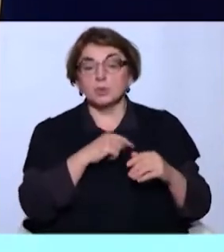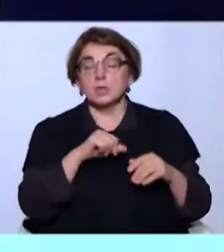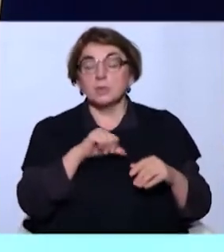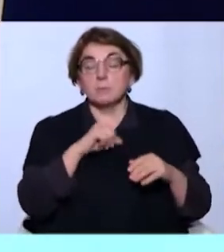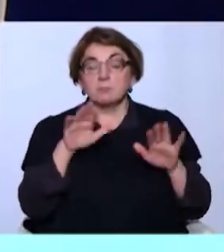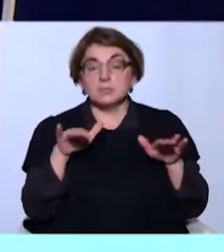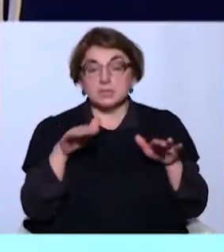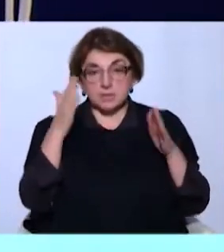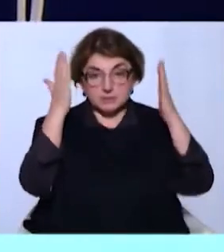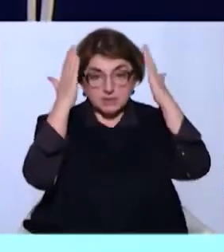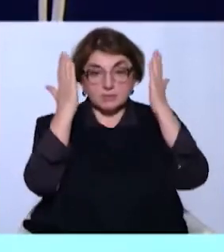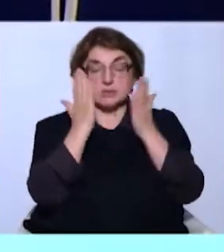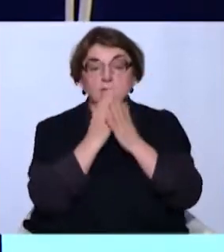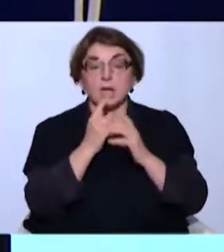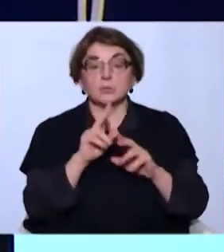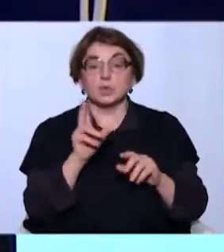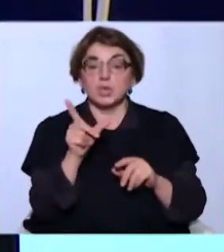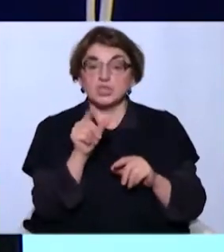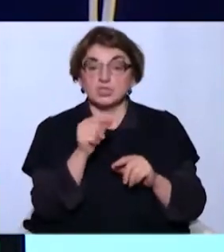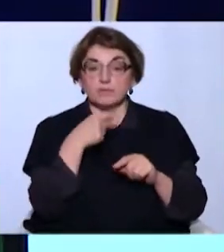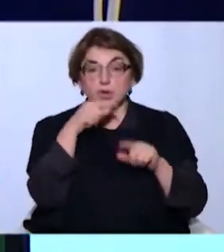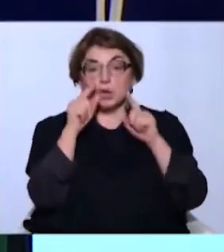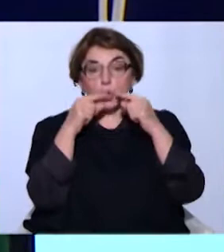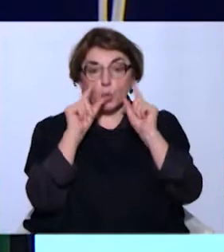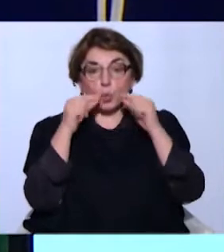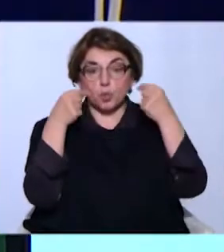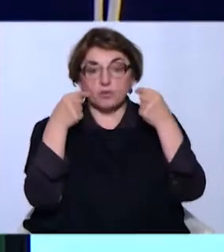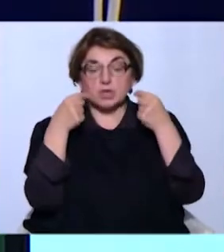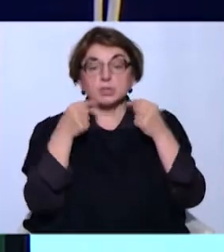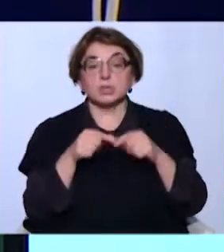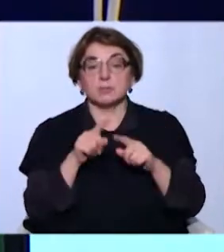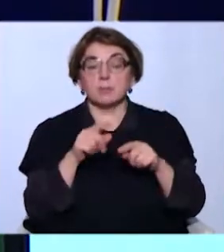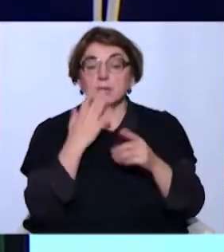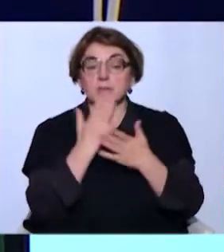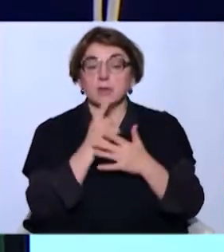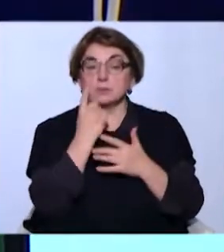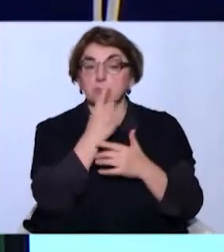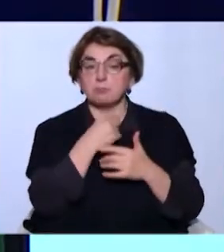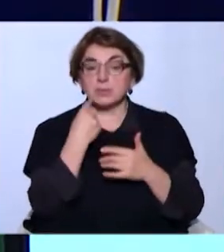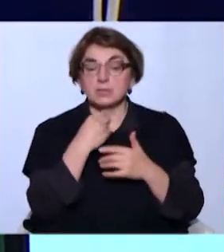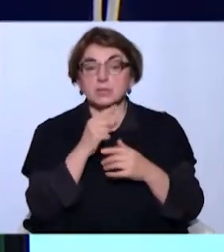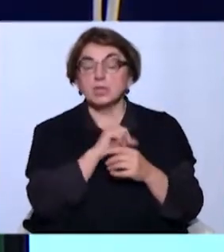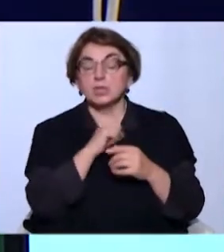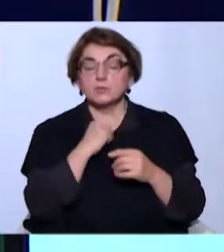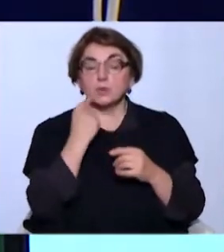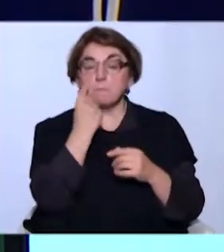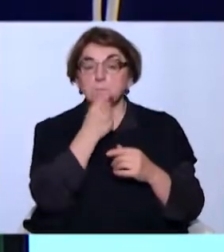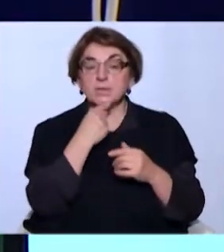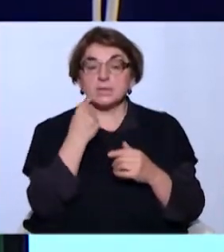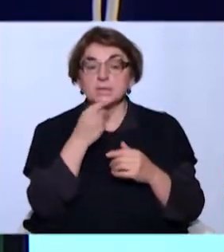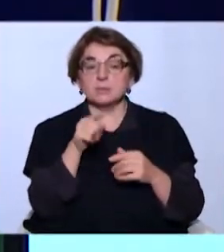აქვს წყვილი ულვაში, ასევე მათ აქვთ პირი. პირი მწერების არის